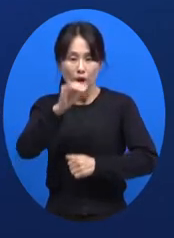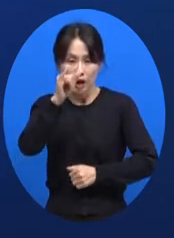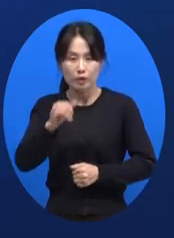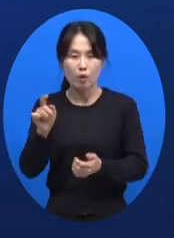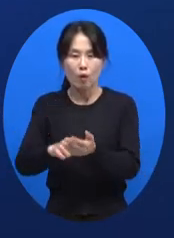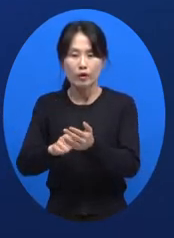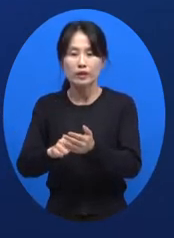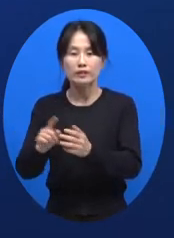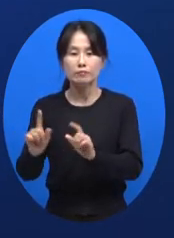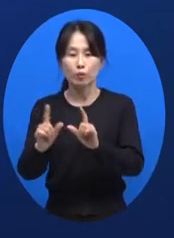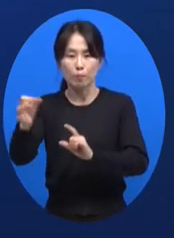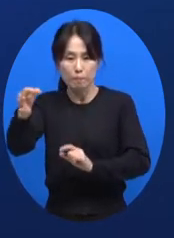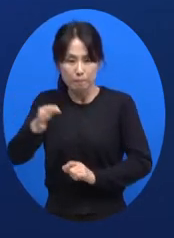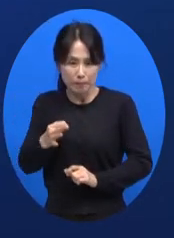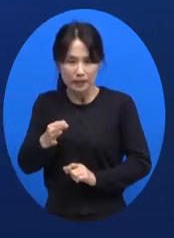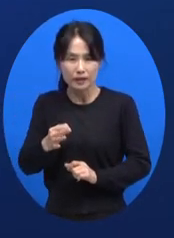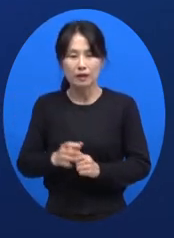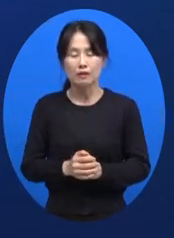생계 자금을 받아가지고